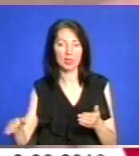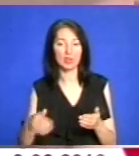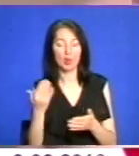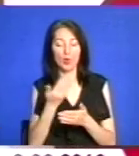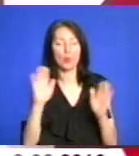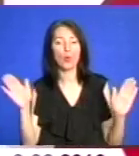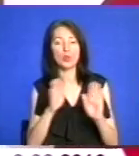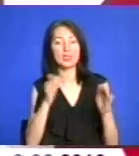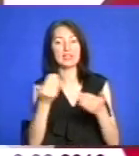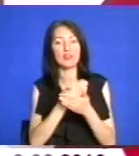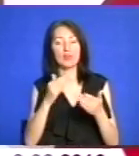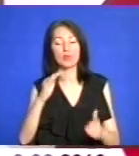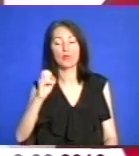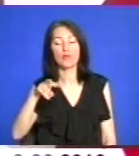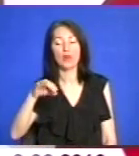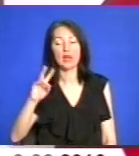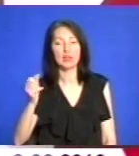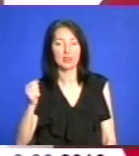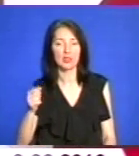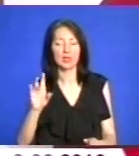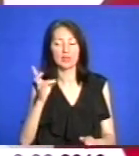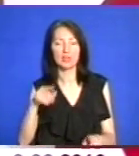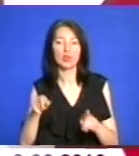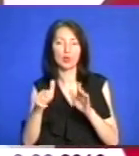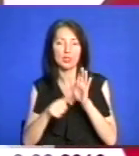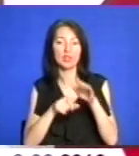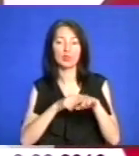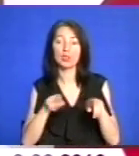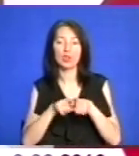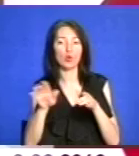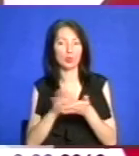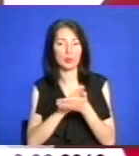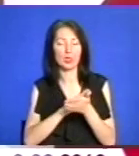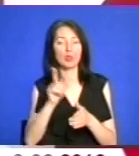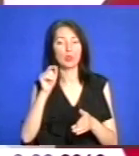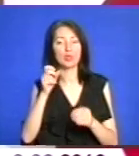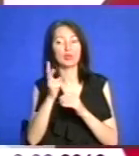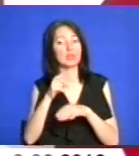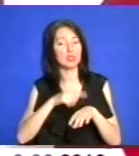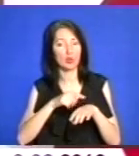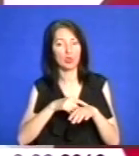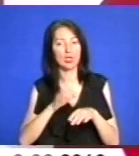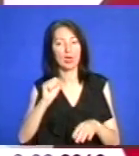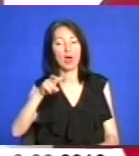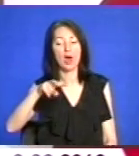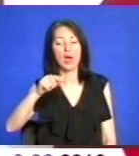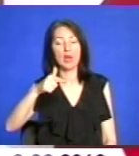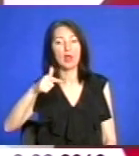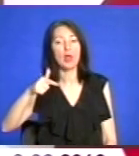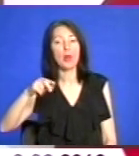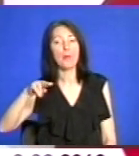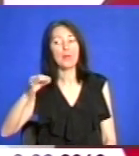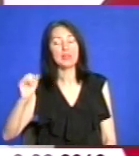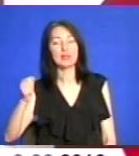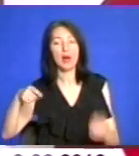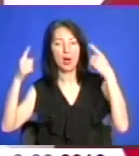в неділю, о 16-й годині, теж безкоштовно. І в понеділок о 12-й годині «Альпійська казка»